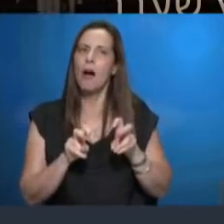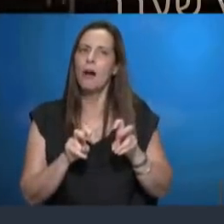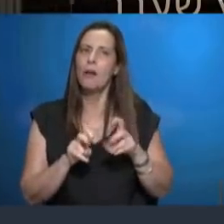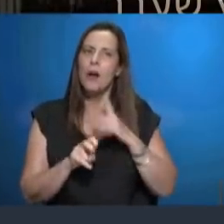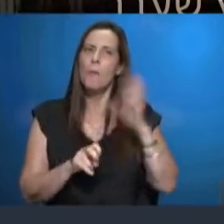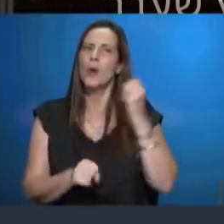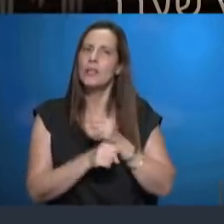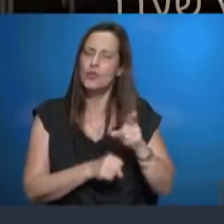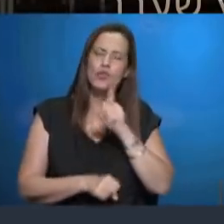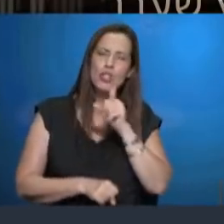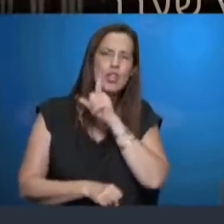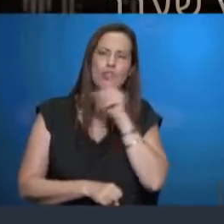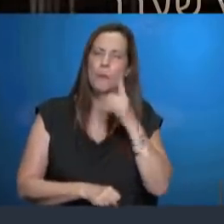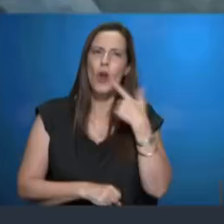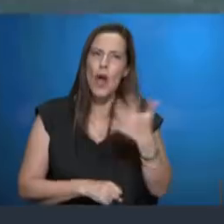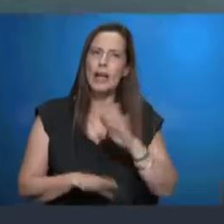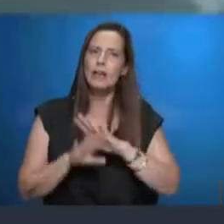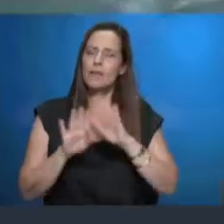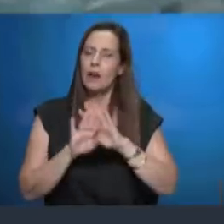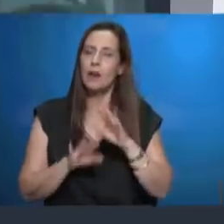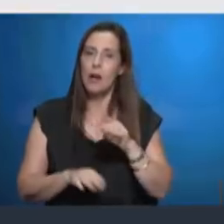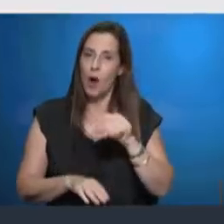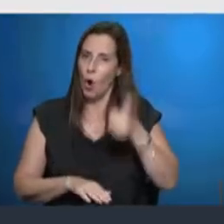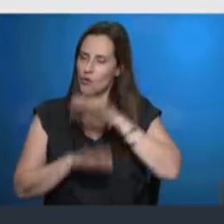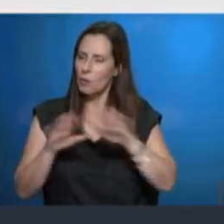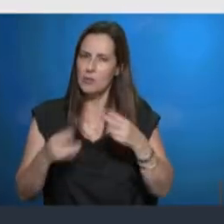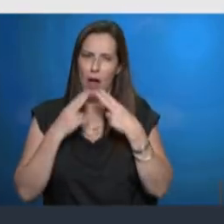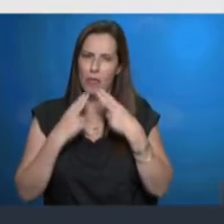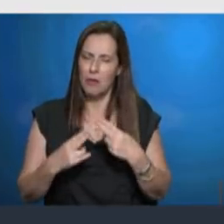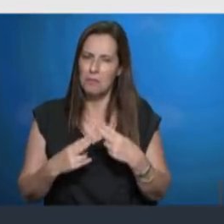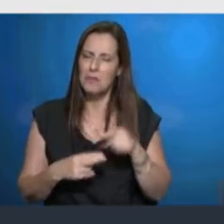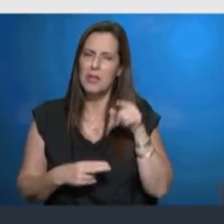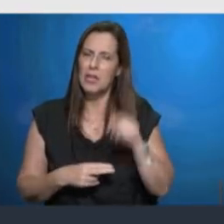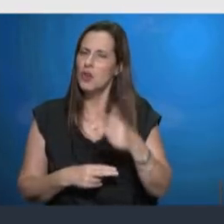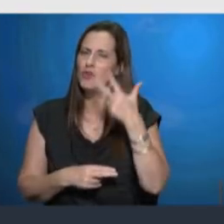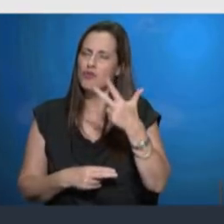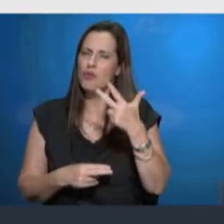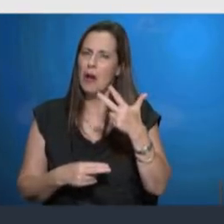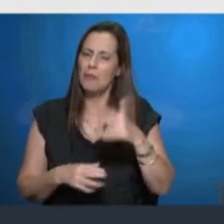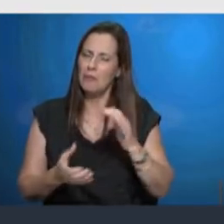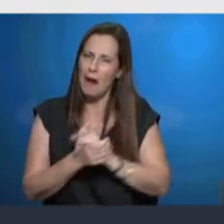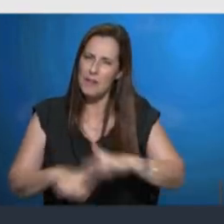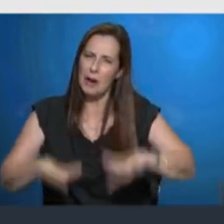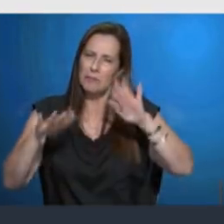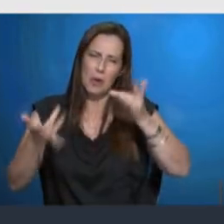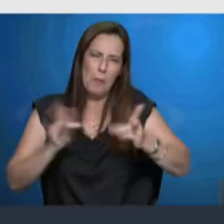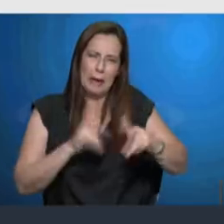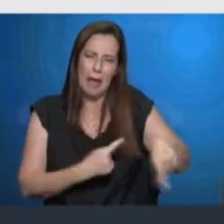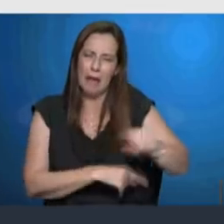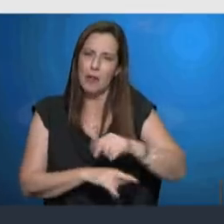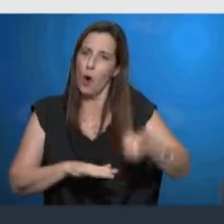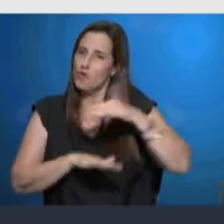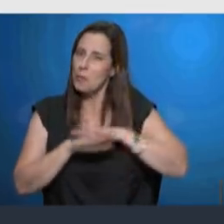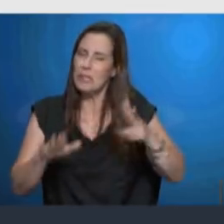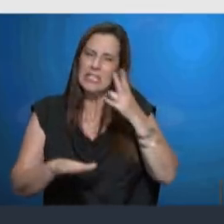תגרמי לבן של רצום דפה וזה הכל. אבוטבול מסר בתגובה. מדובר בשלושה חברי ילדות שהיו מעורבים בקטטה. כראש